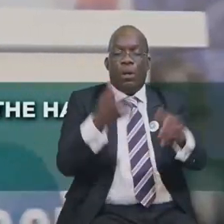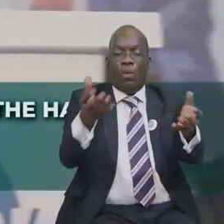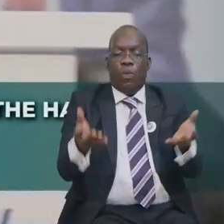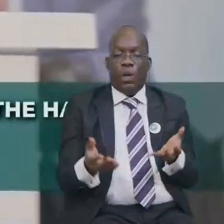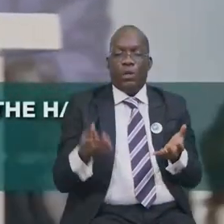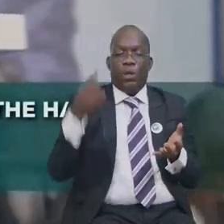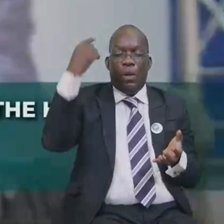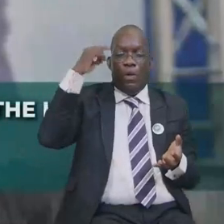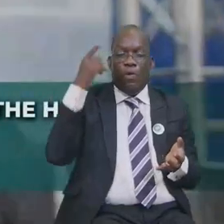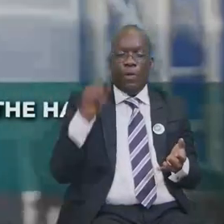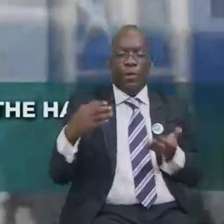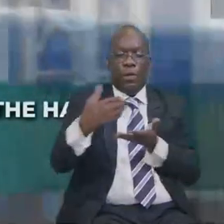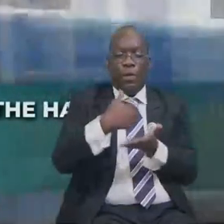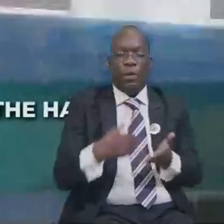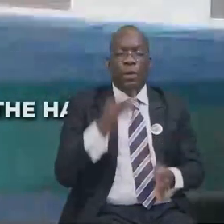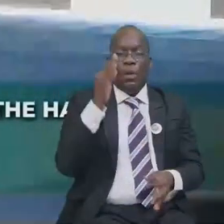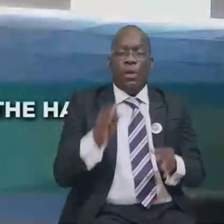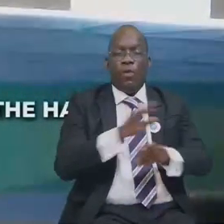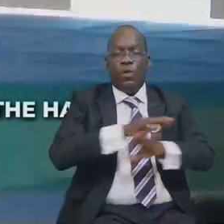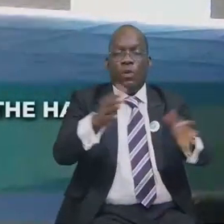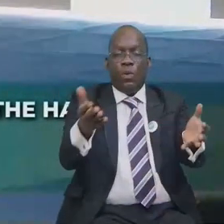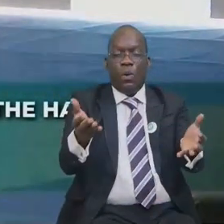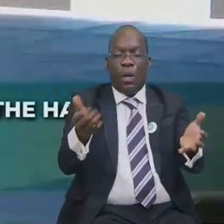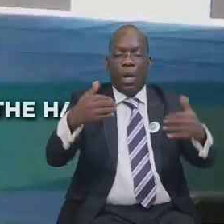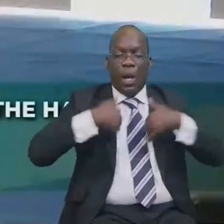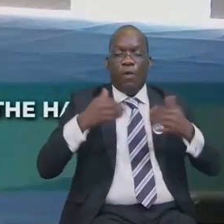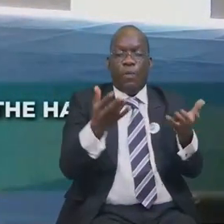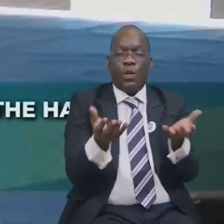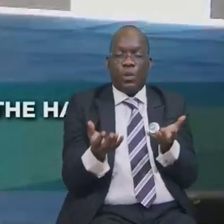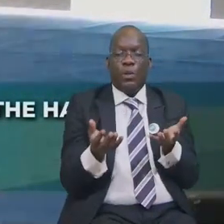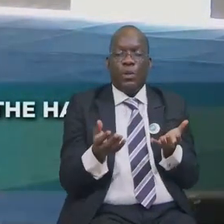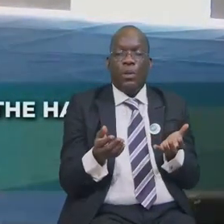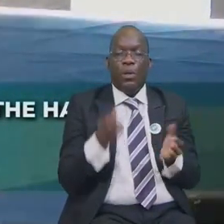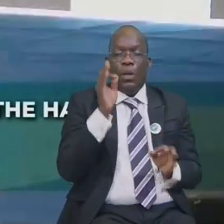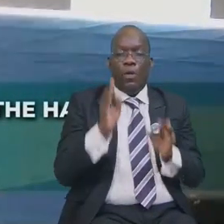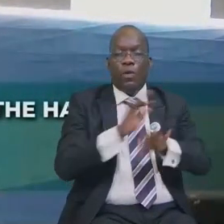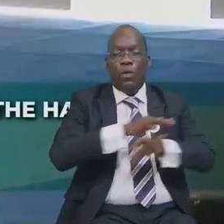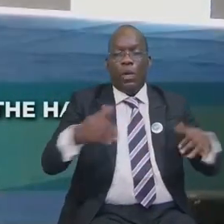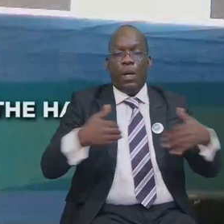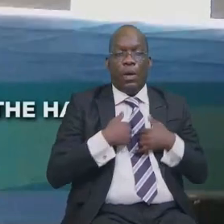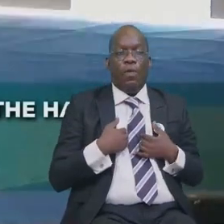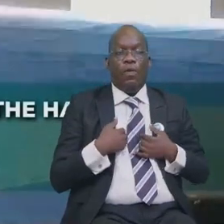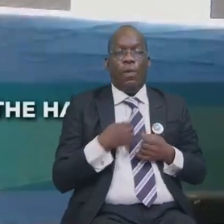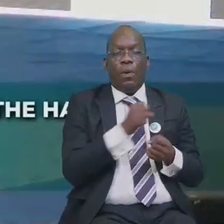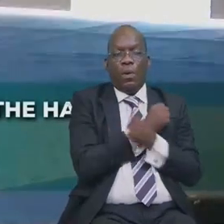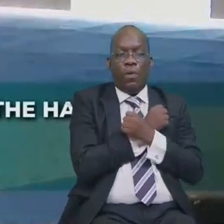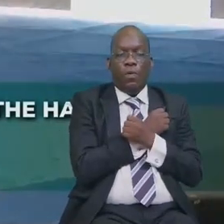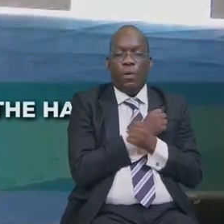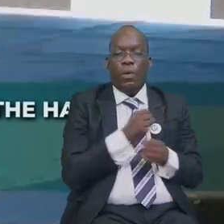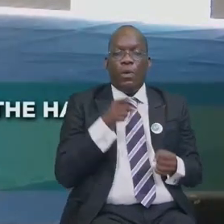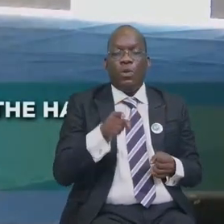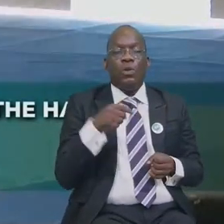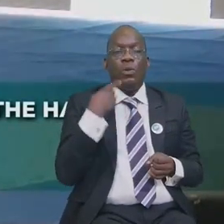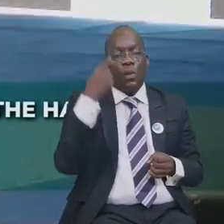vous n'avez pas la passion, si vous n'avez pas la motivation, vous n'allez pas vous demander, est-ce que je ne suis pas fatigué? Est-ce que je ne suis